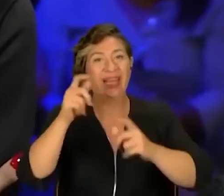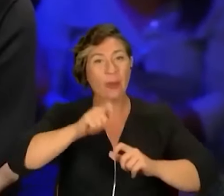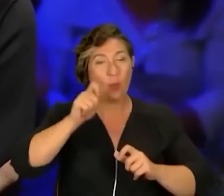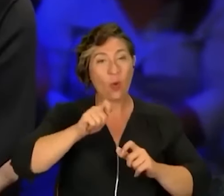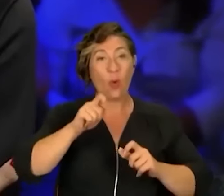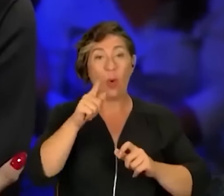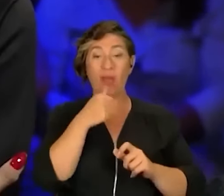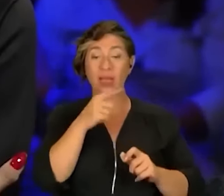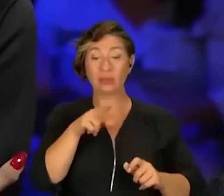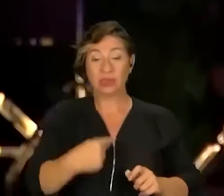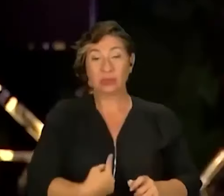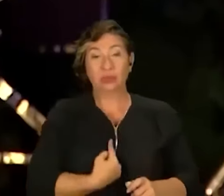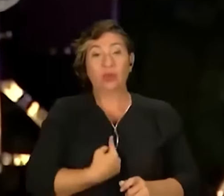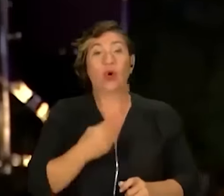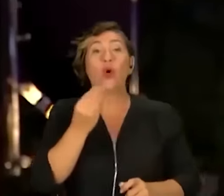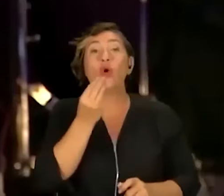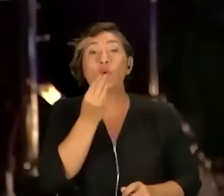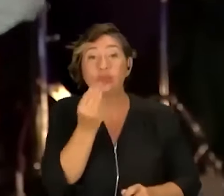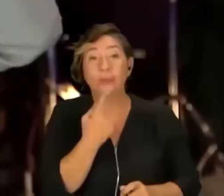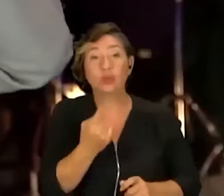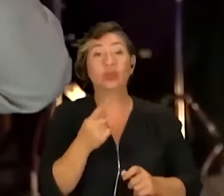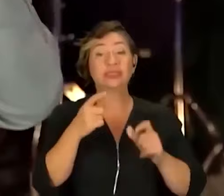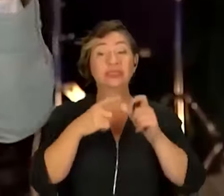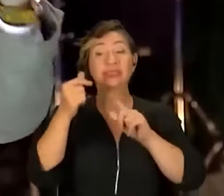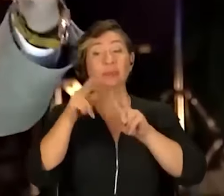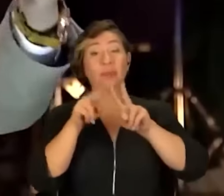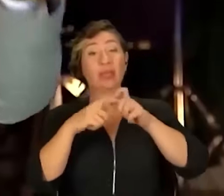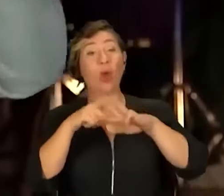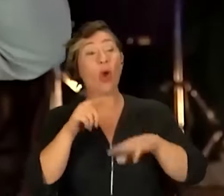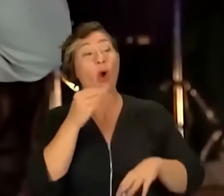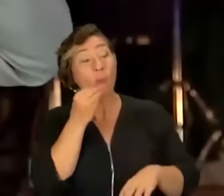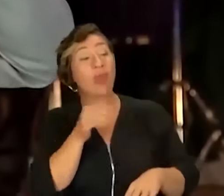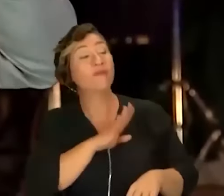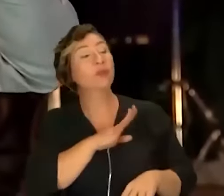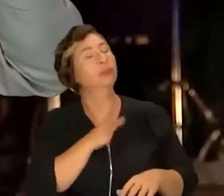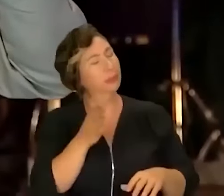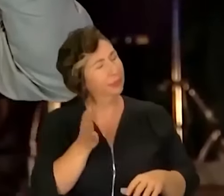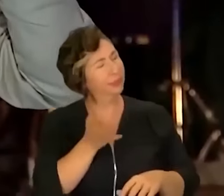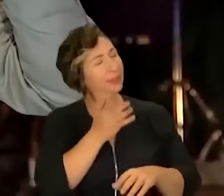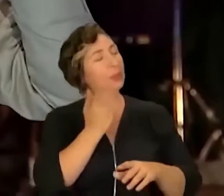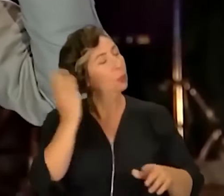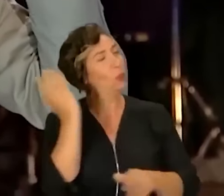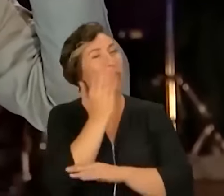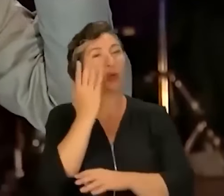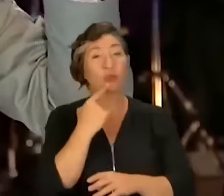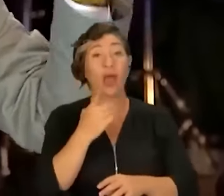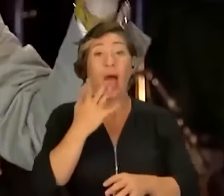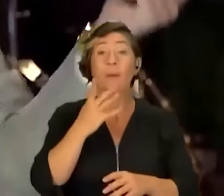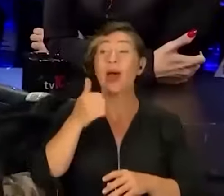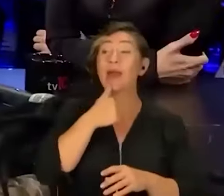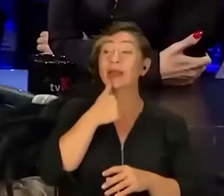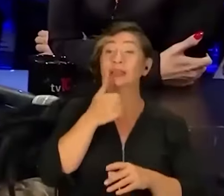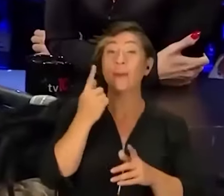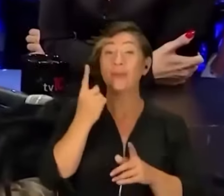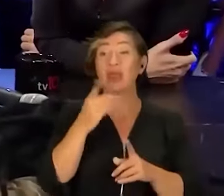sırada kendisini erkek gibi hissediyor öpeceğim diyor simge ona öp yavrum diyor kafasında falan ama oradan da